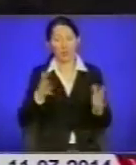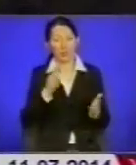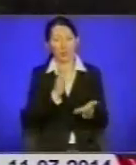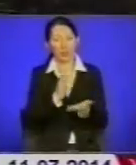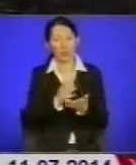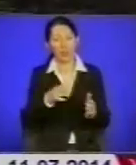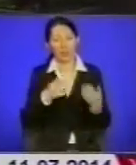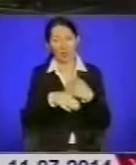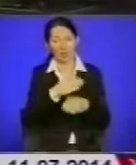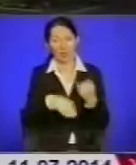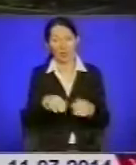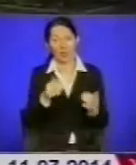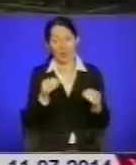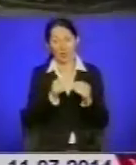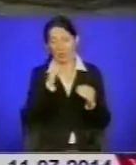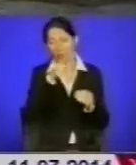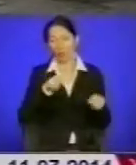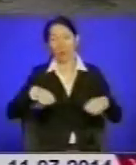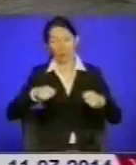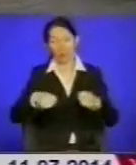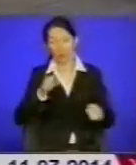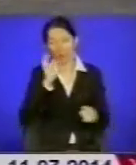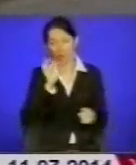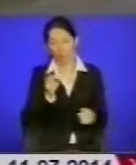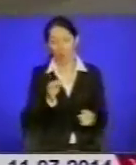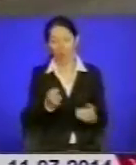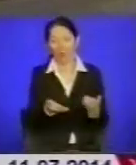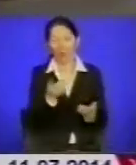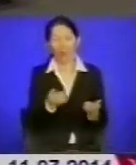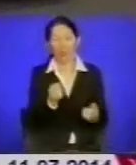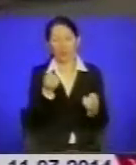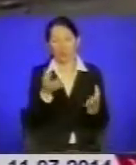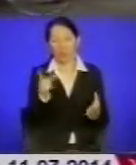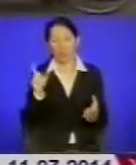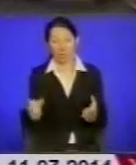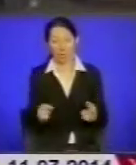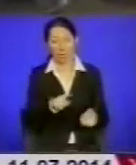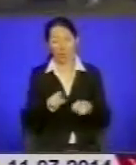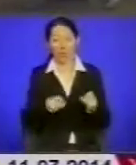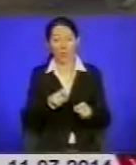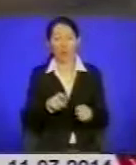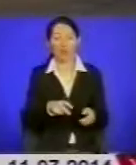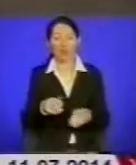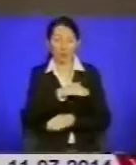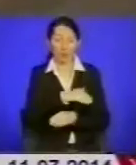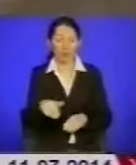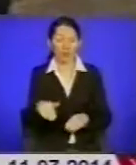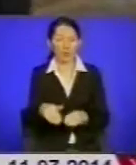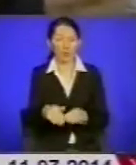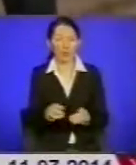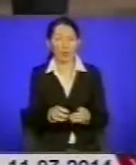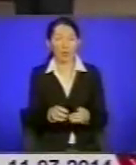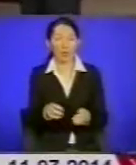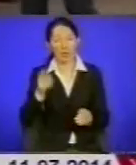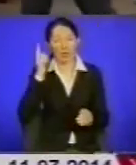пересічна здорова людина, перебігаючи вулицю, долаючи підземний перехід, застрибуючи на підніжку тролейбуса, замислюється над тим, як бути у